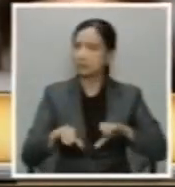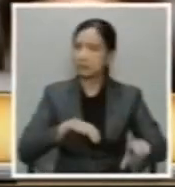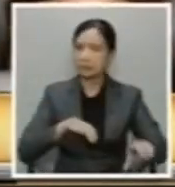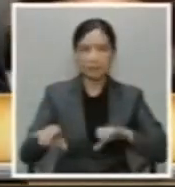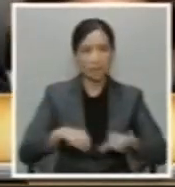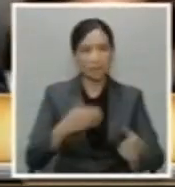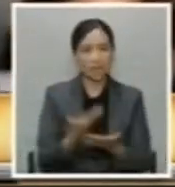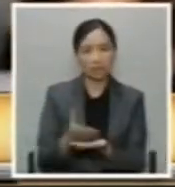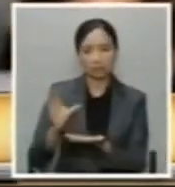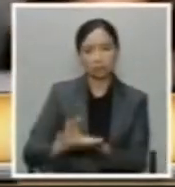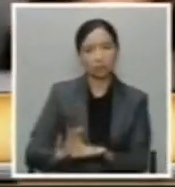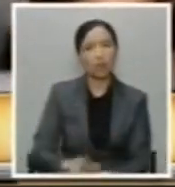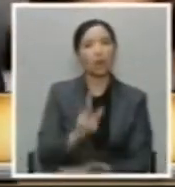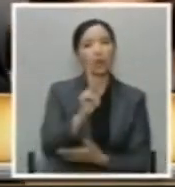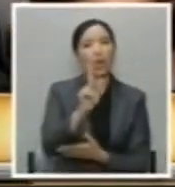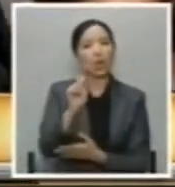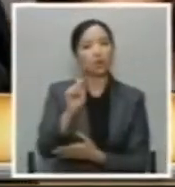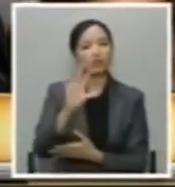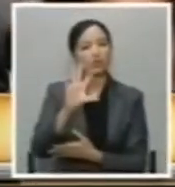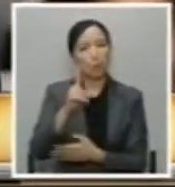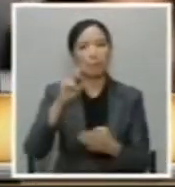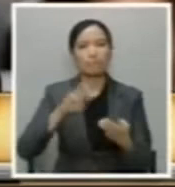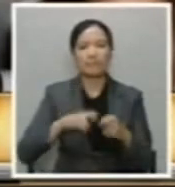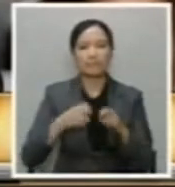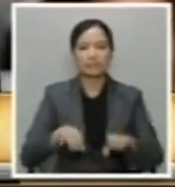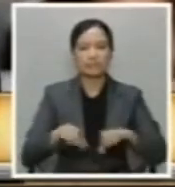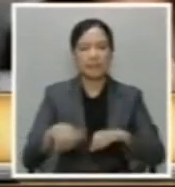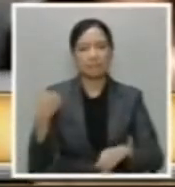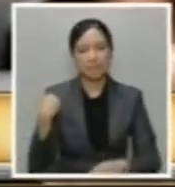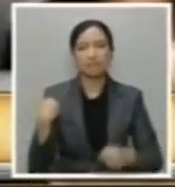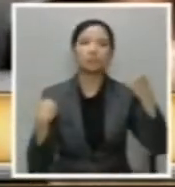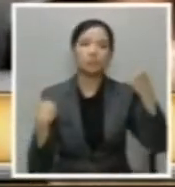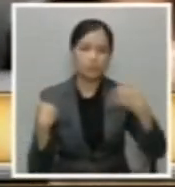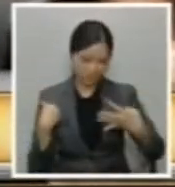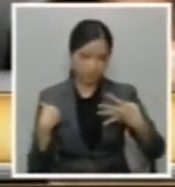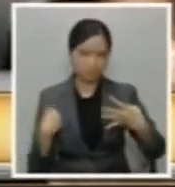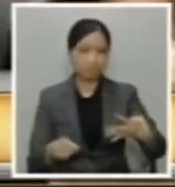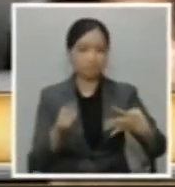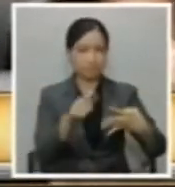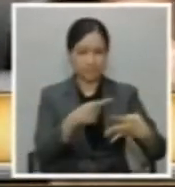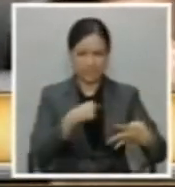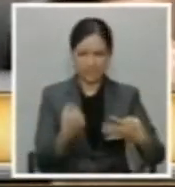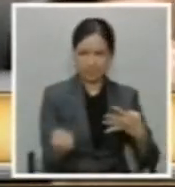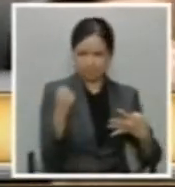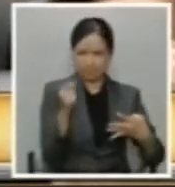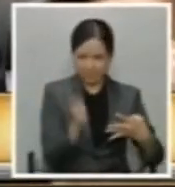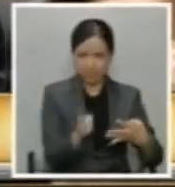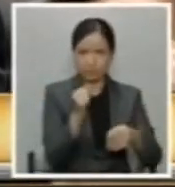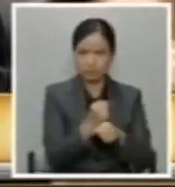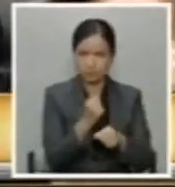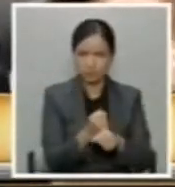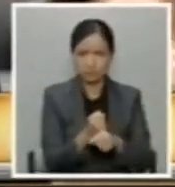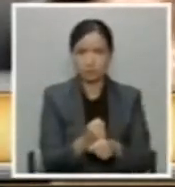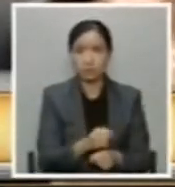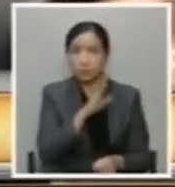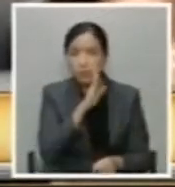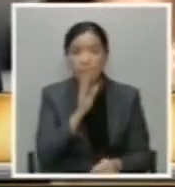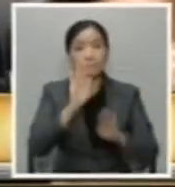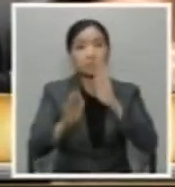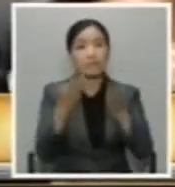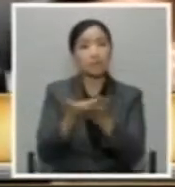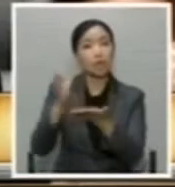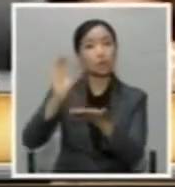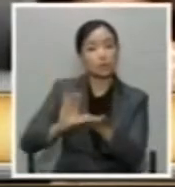จัดการกอช.อยู่4ข้อข้อแรกก็คงเรื่องของความจริงจังถ้าเปรียบเทียบในแง่ของงบประมาณ